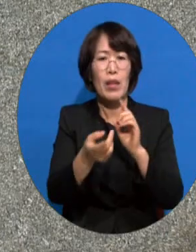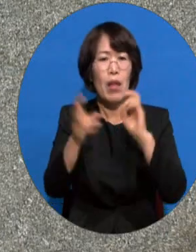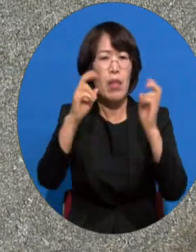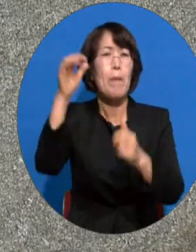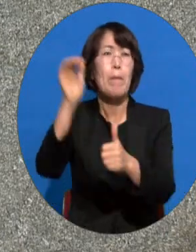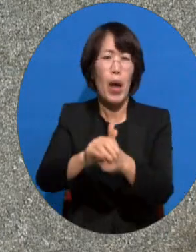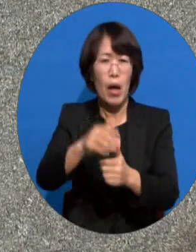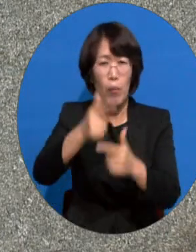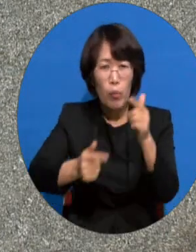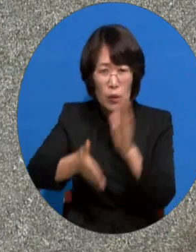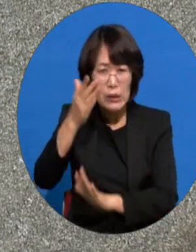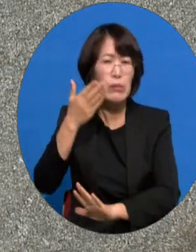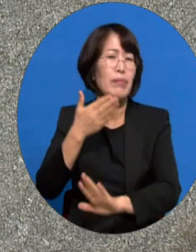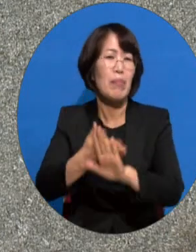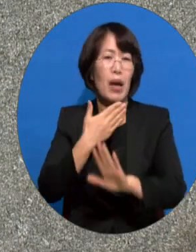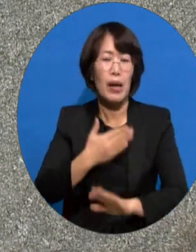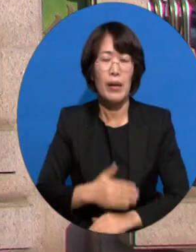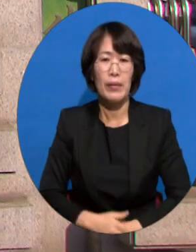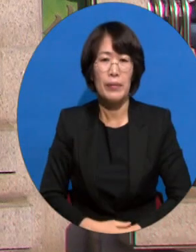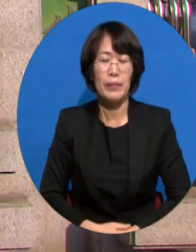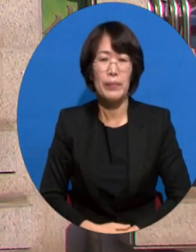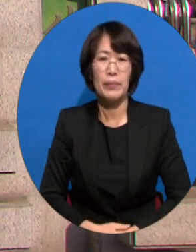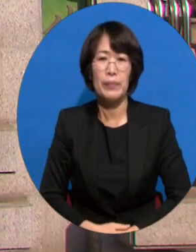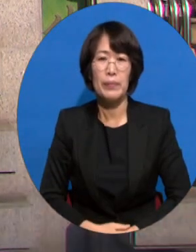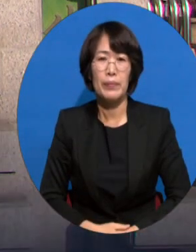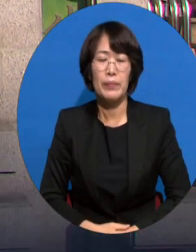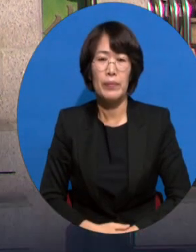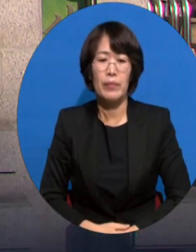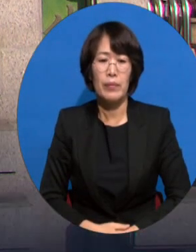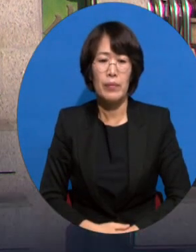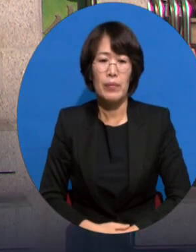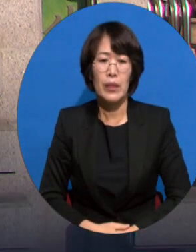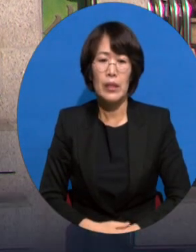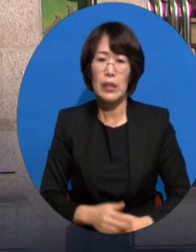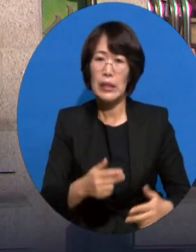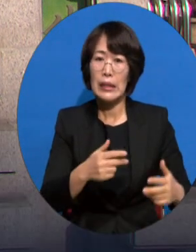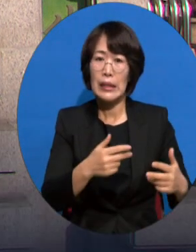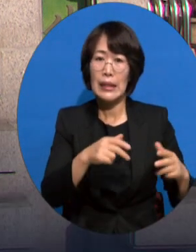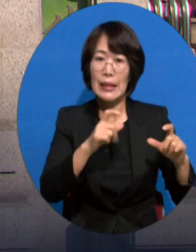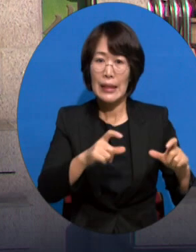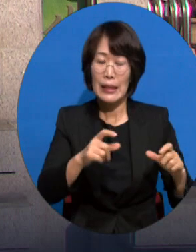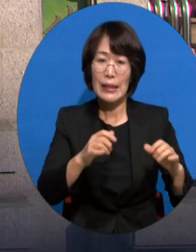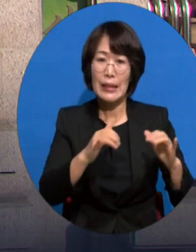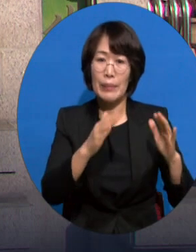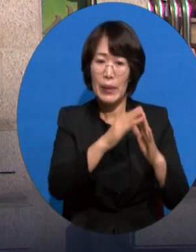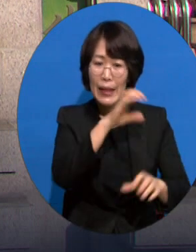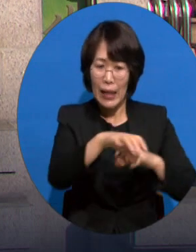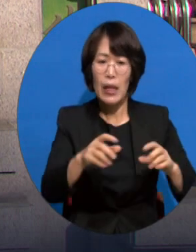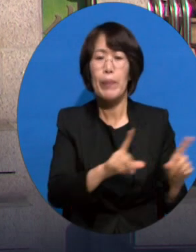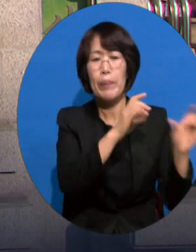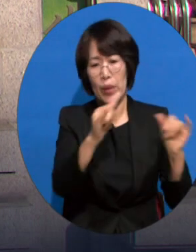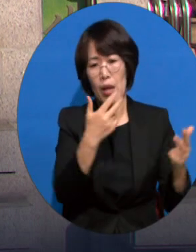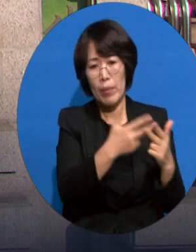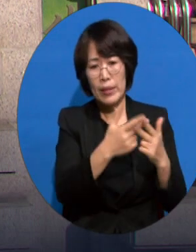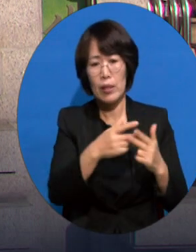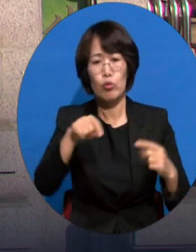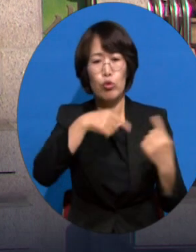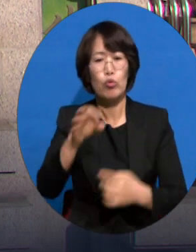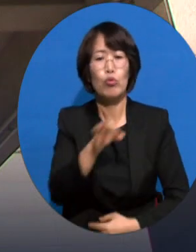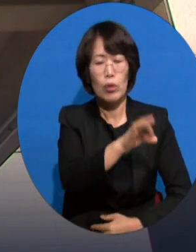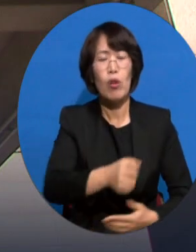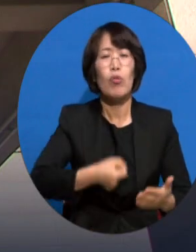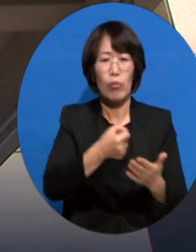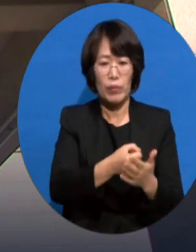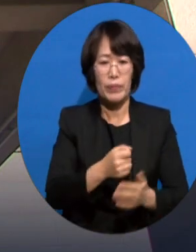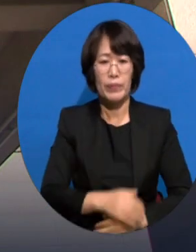맡겨놓은 목포시의 상황과 전혀 다릅니다. 그 주민협의체 해가지고 그 운영을 준다 그렇게 결정한 걸